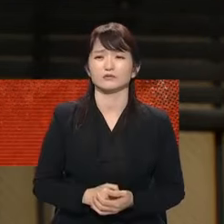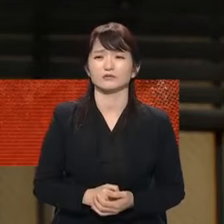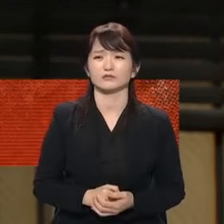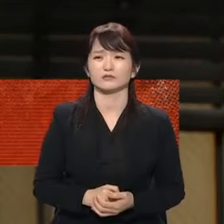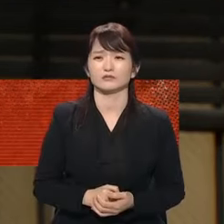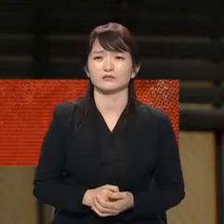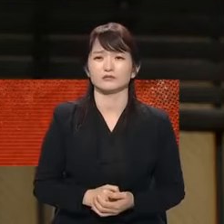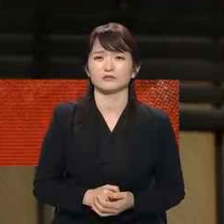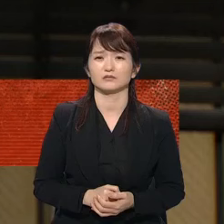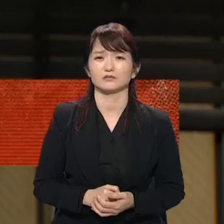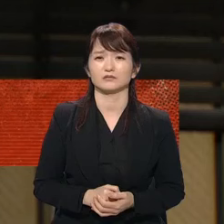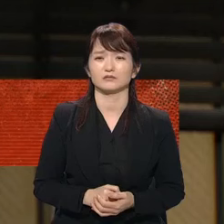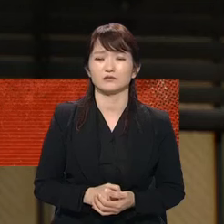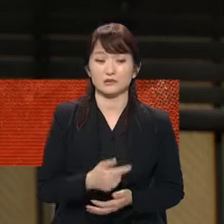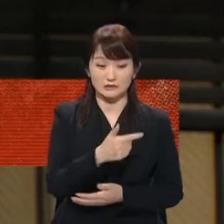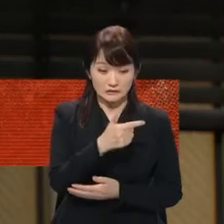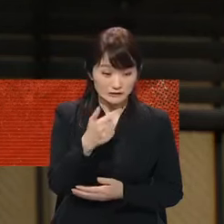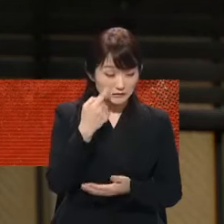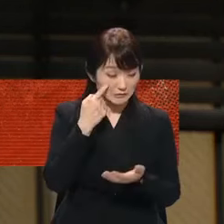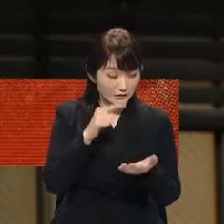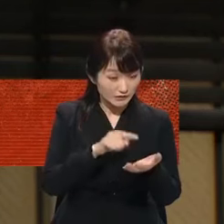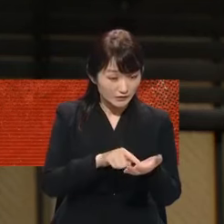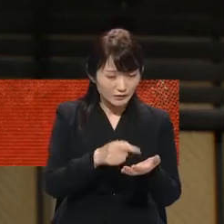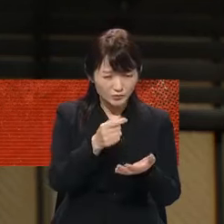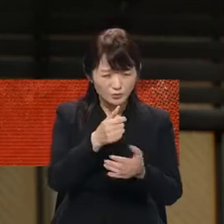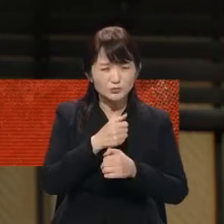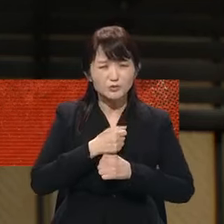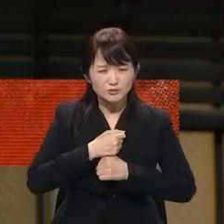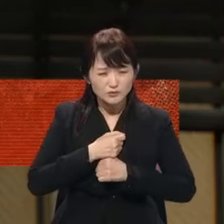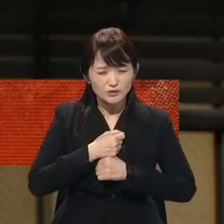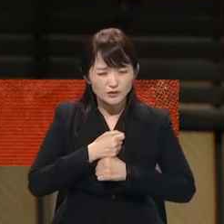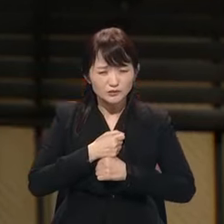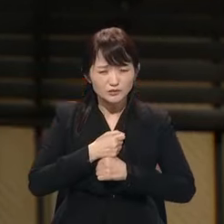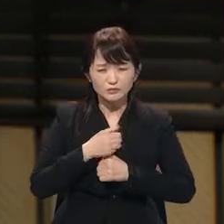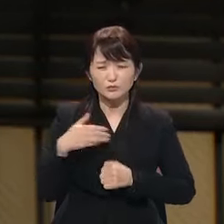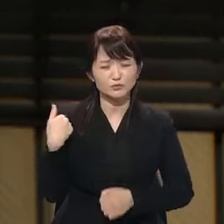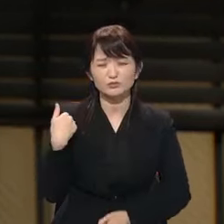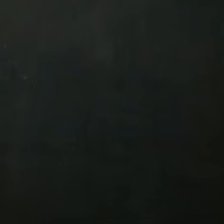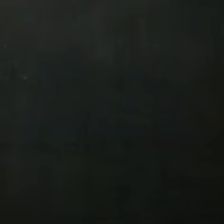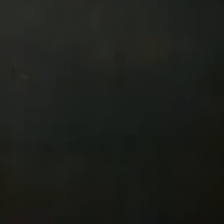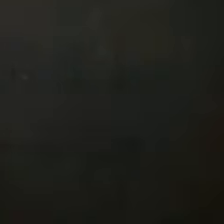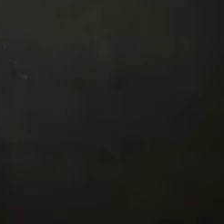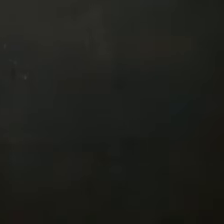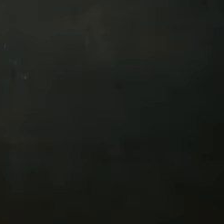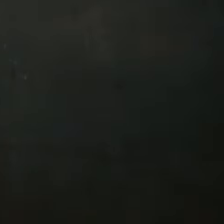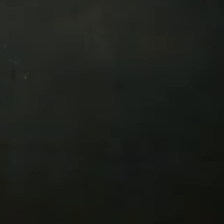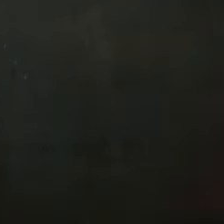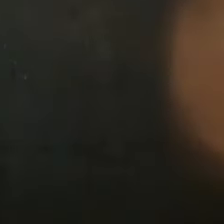이걸 모를 수가 없는 것들이 나와서 보는 저도 되게 속상하네요, 진짜. 그러니까요.